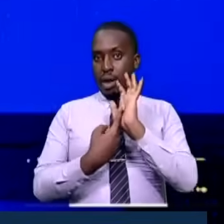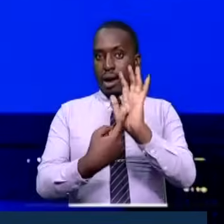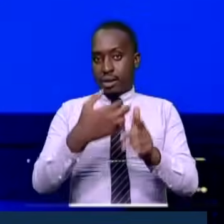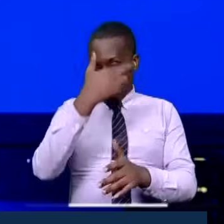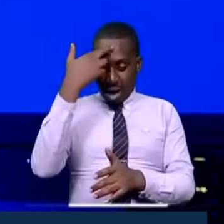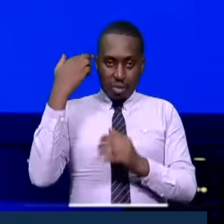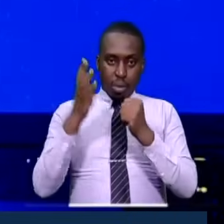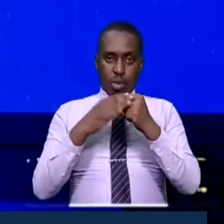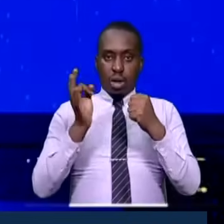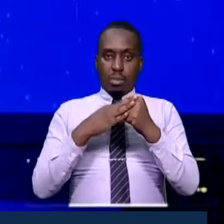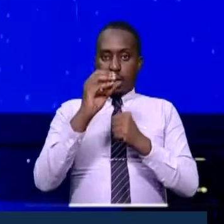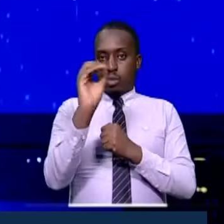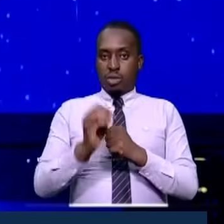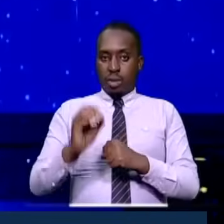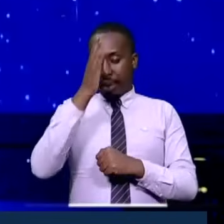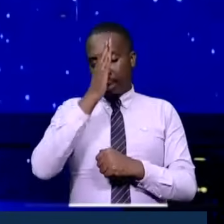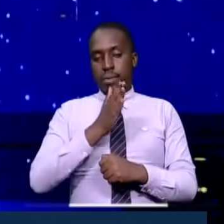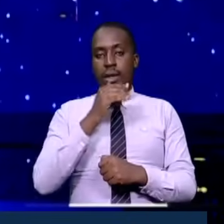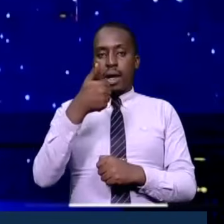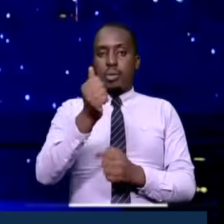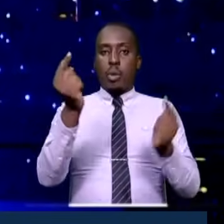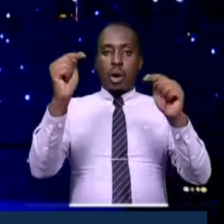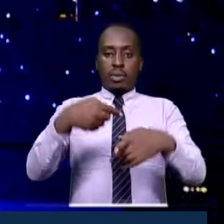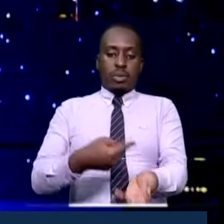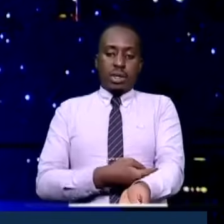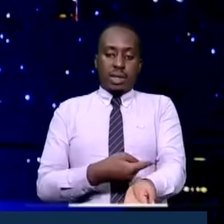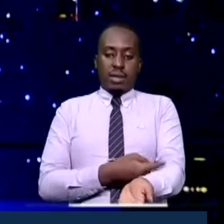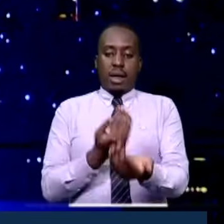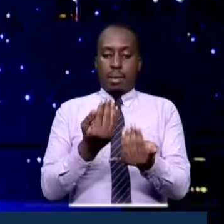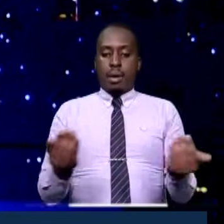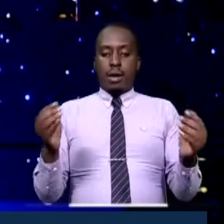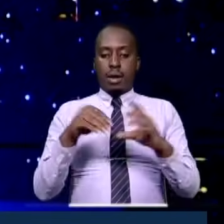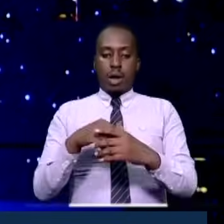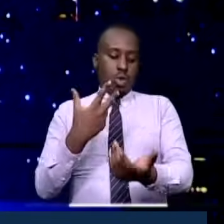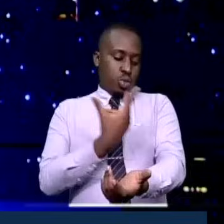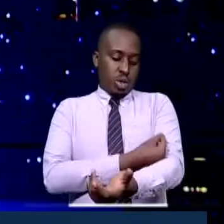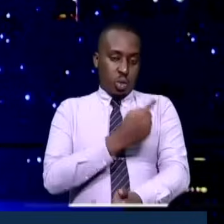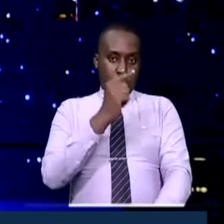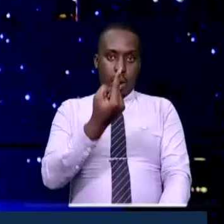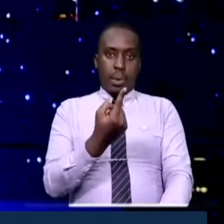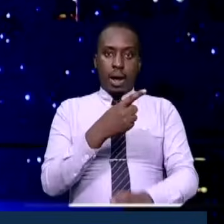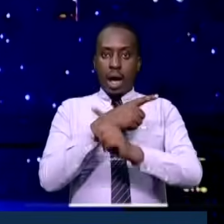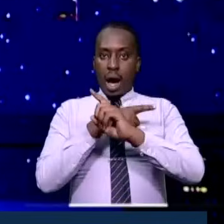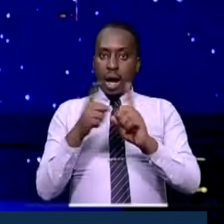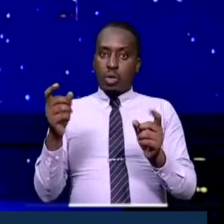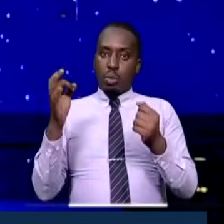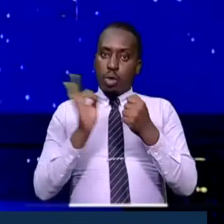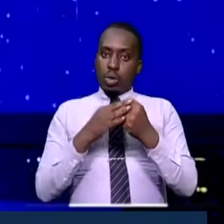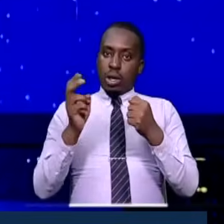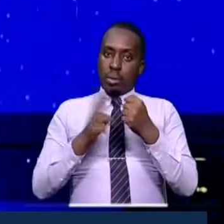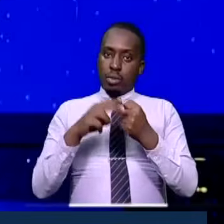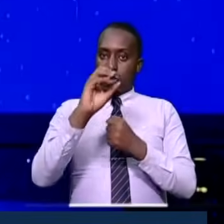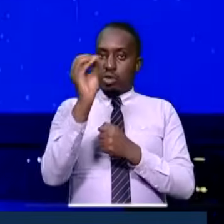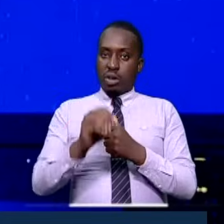impamvu 98% by'ababyeyi aribo bazana gukingiza abana urukingo rwa mbere nyamara